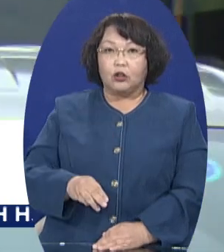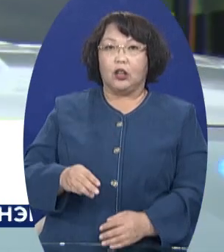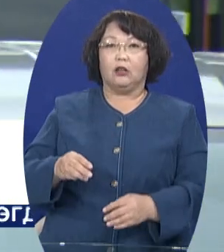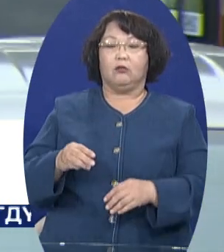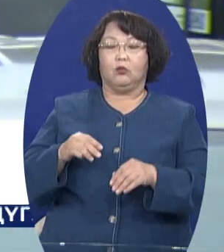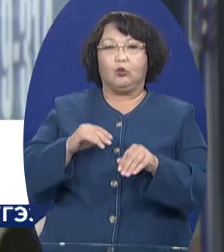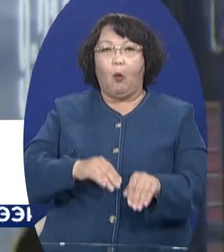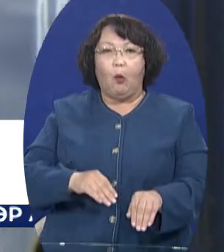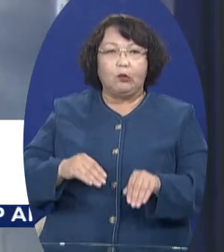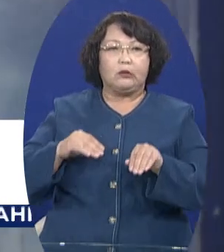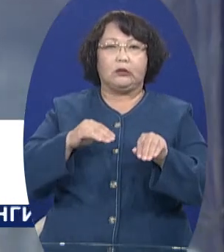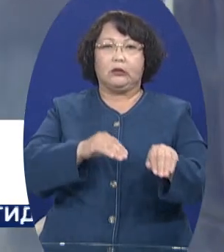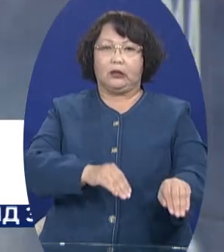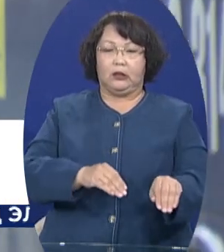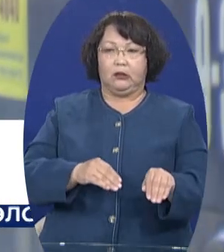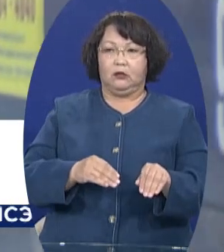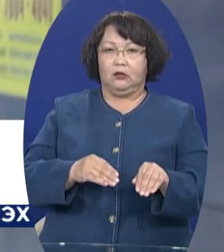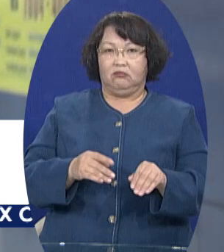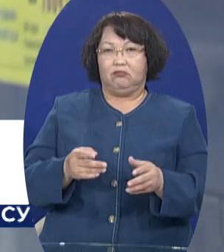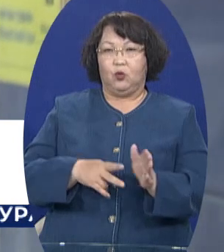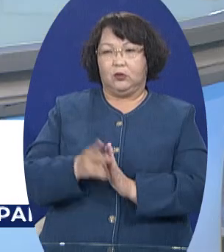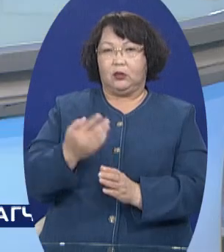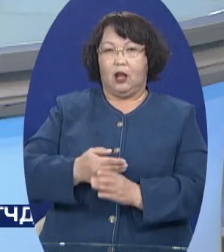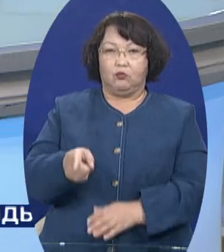нэмэх нэг шалтгаан нь болсоор байна.